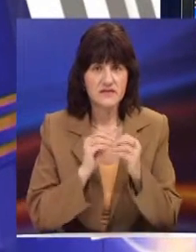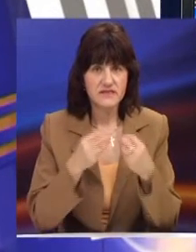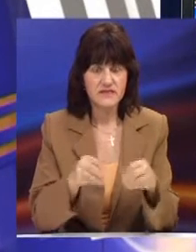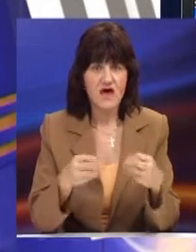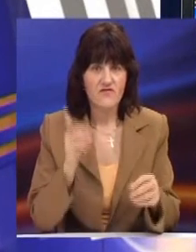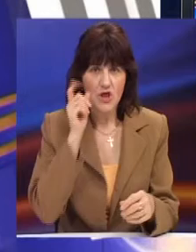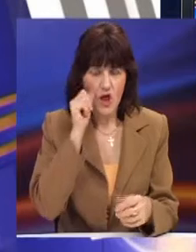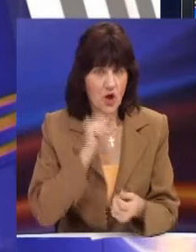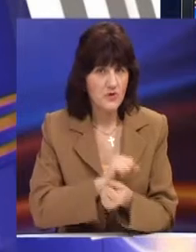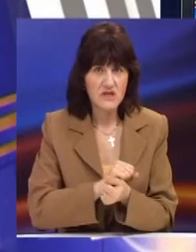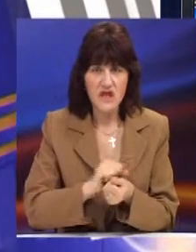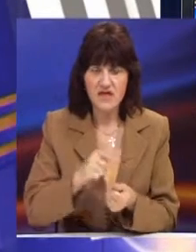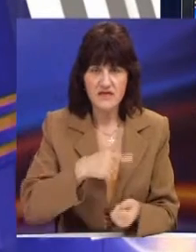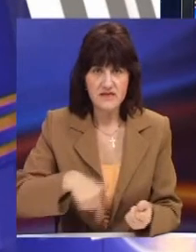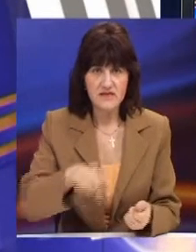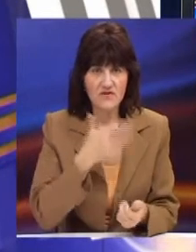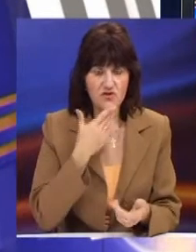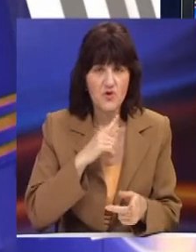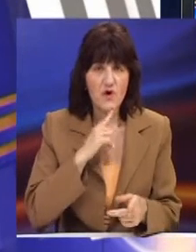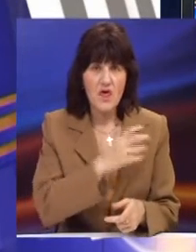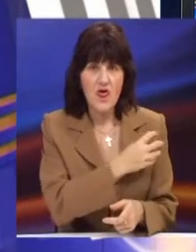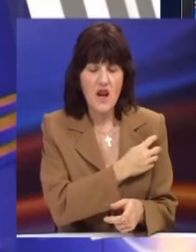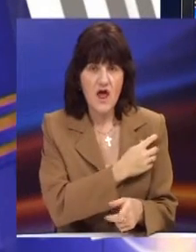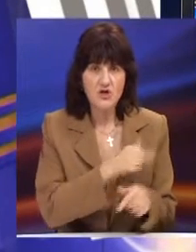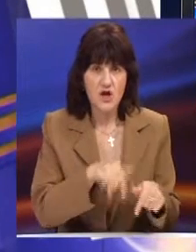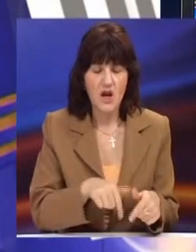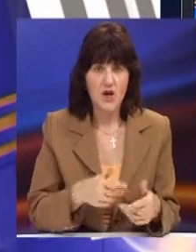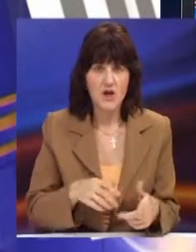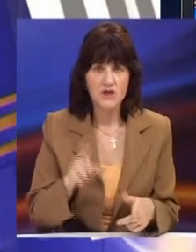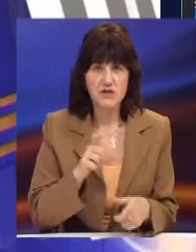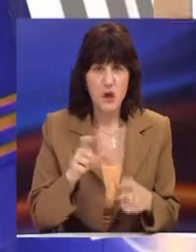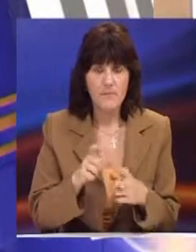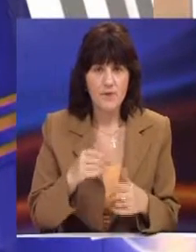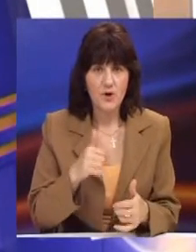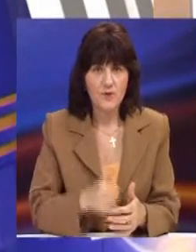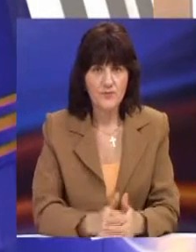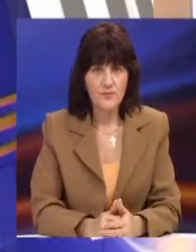saveta roditelja svih osnovnih škola, kao i načelnik školske uprave Sombor.